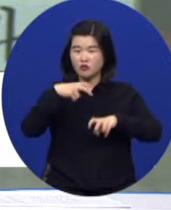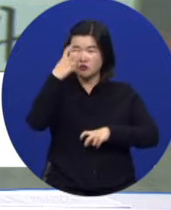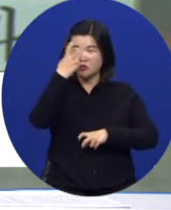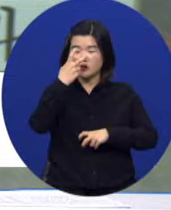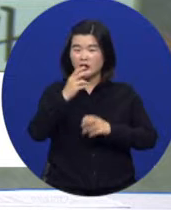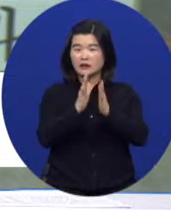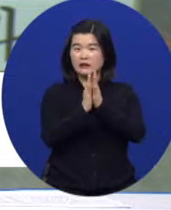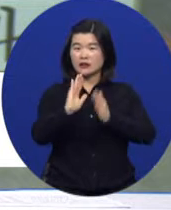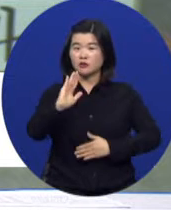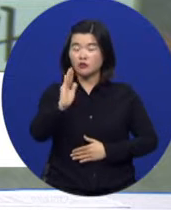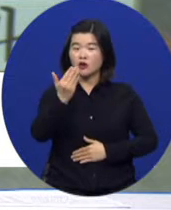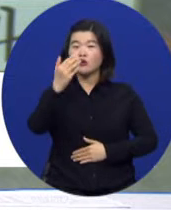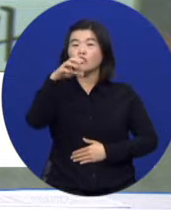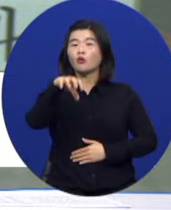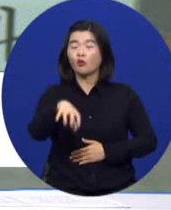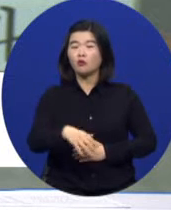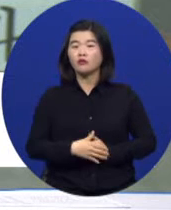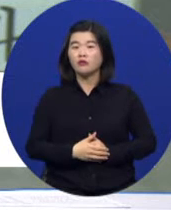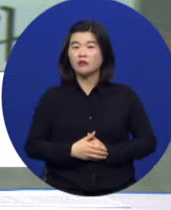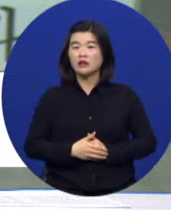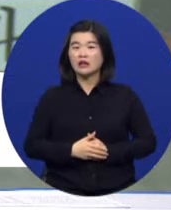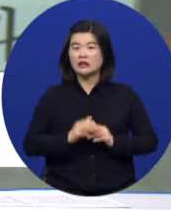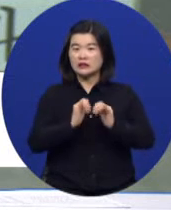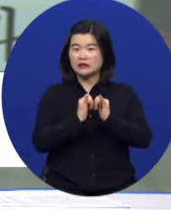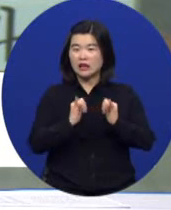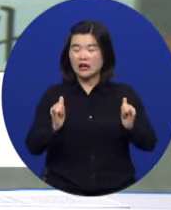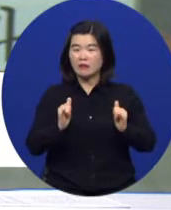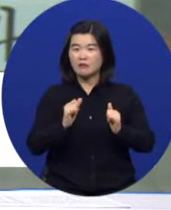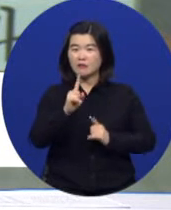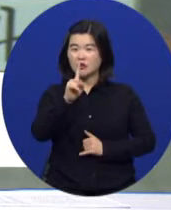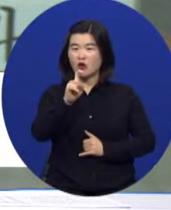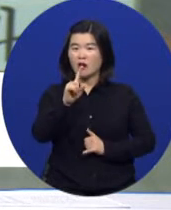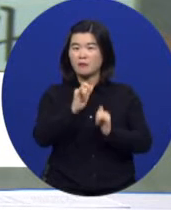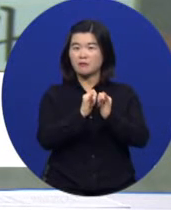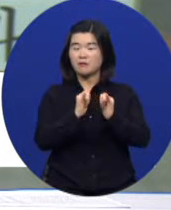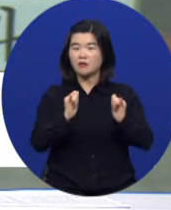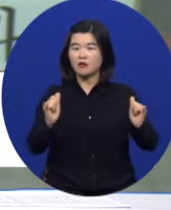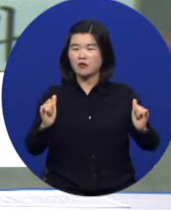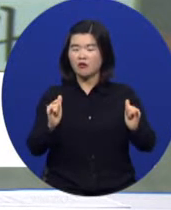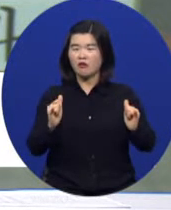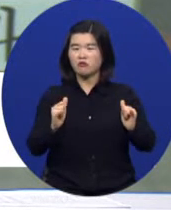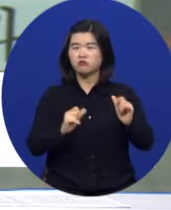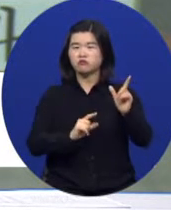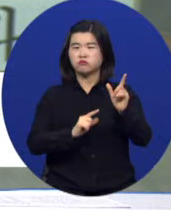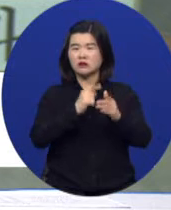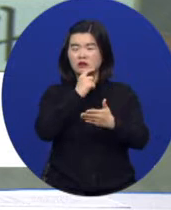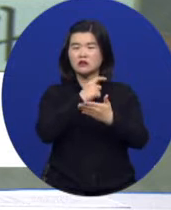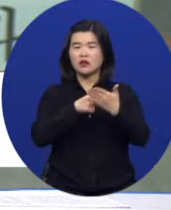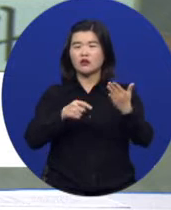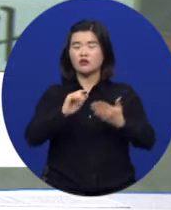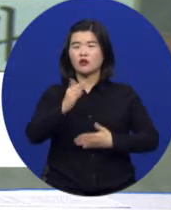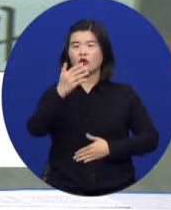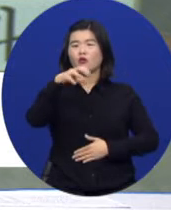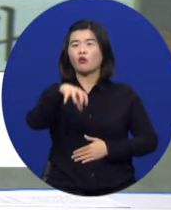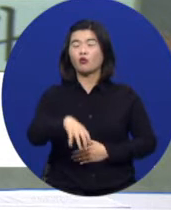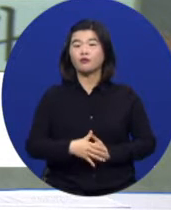진상규명의 신호탄이 됐었던 곳으로 지역 주민 11명이 참혹하게 희생된